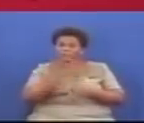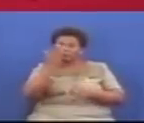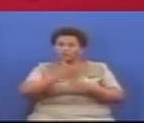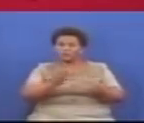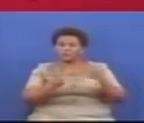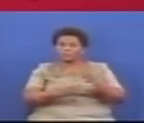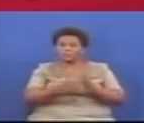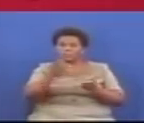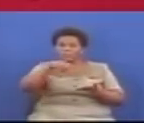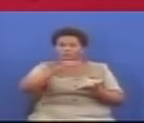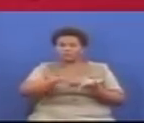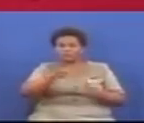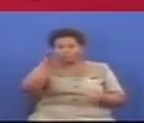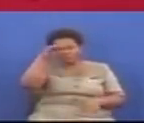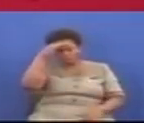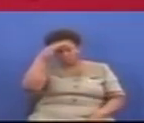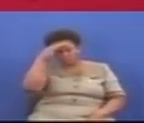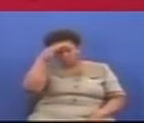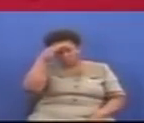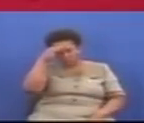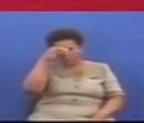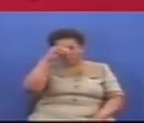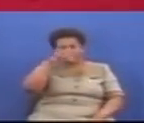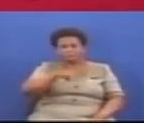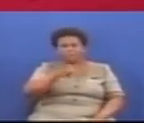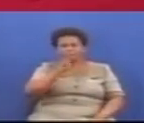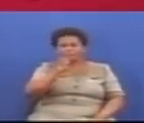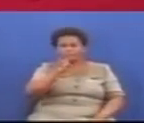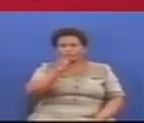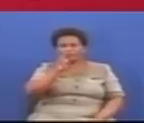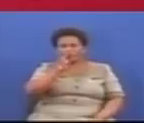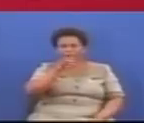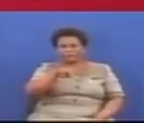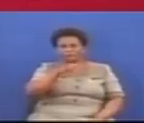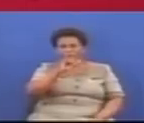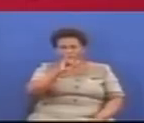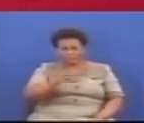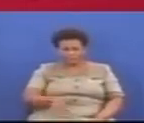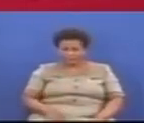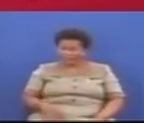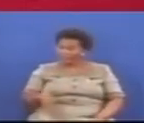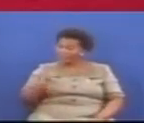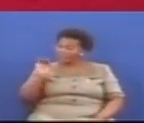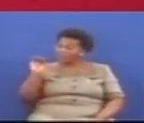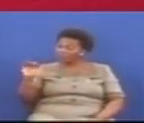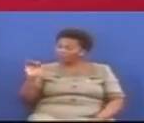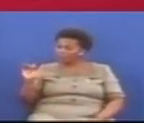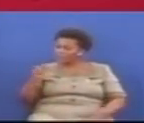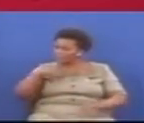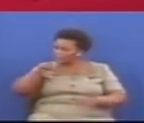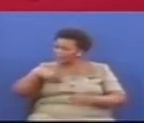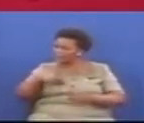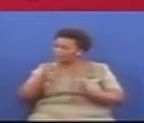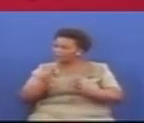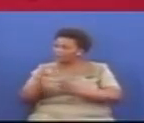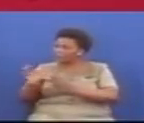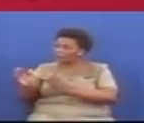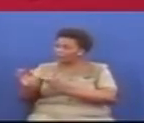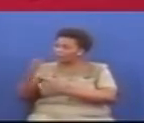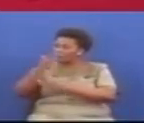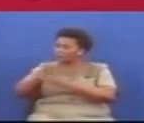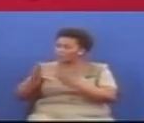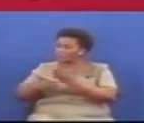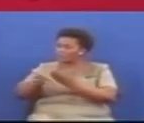cha polisi kutokana na majibu yangu ya msingi kwamba nilimwambia tutajenga kituo, tunampanga kujenga kituo cha polisi vya polisi nchi